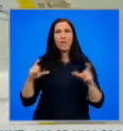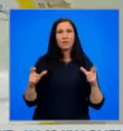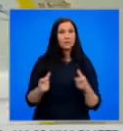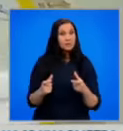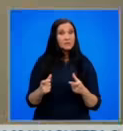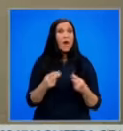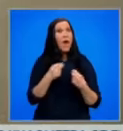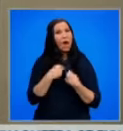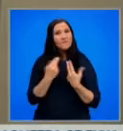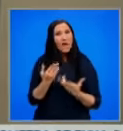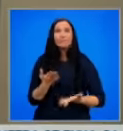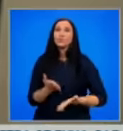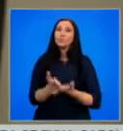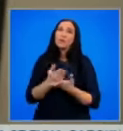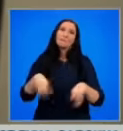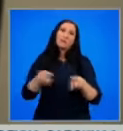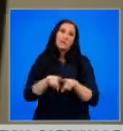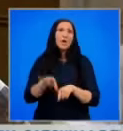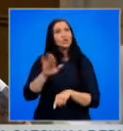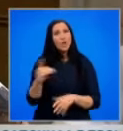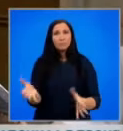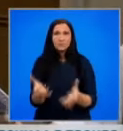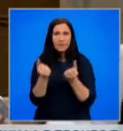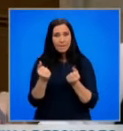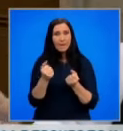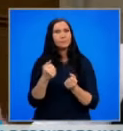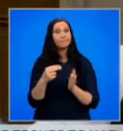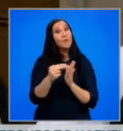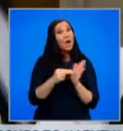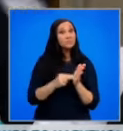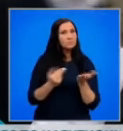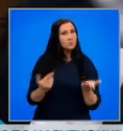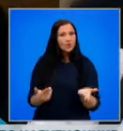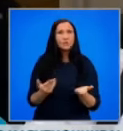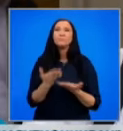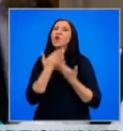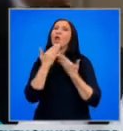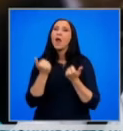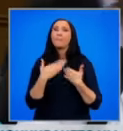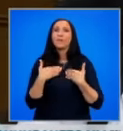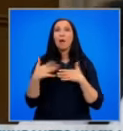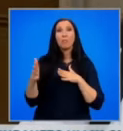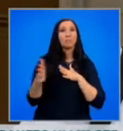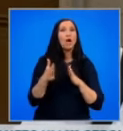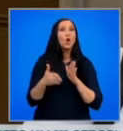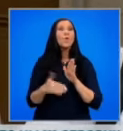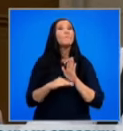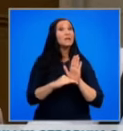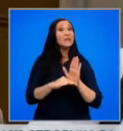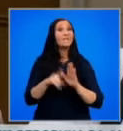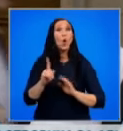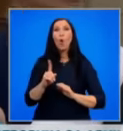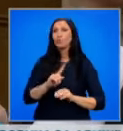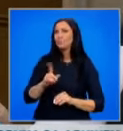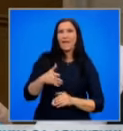семейства. Вярват, че подкрепа все пак ще се намери. Считам, че няма да има народен представител, който да не